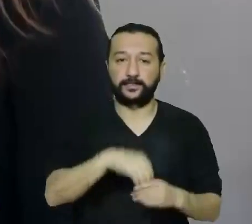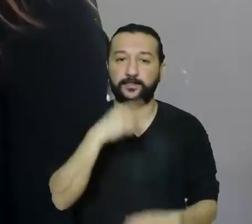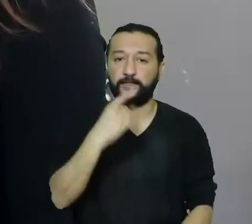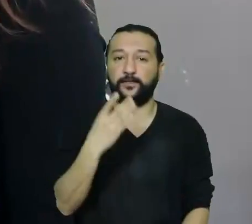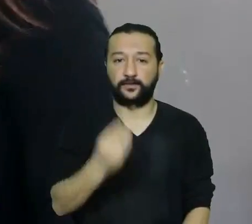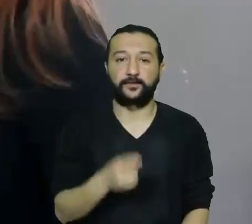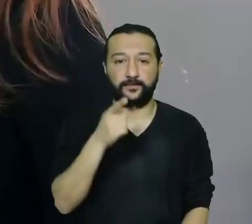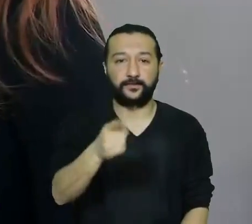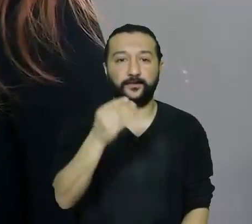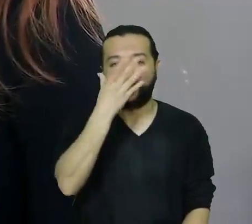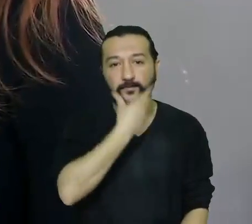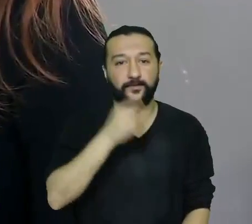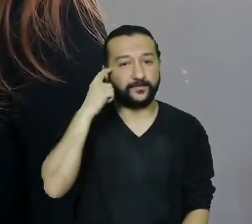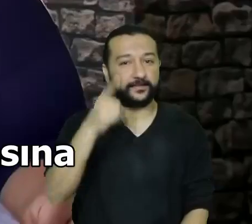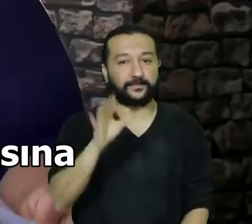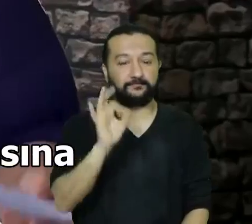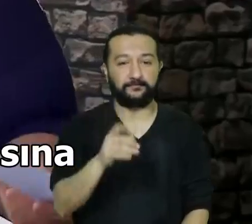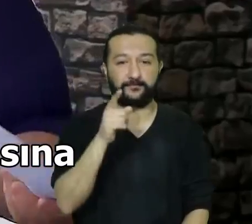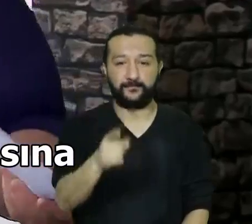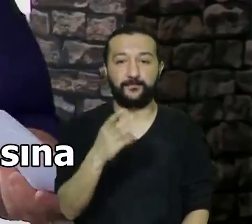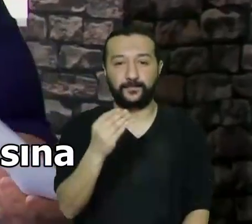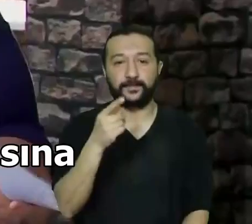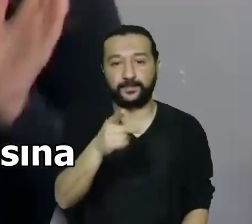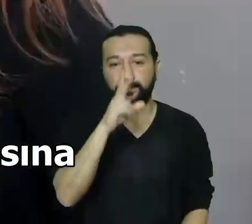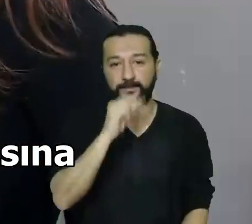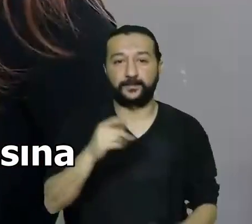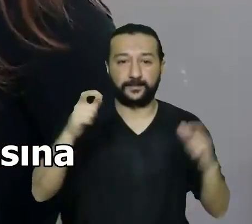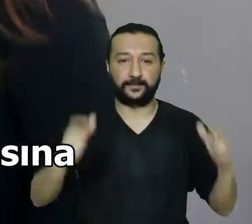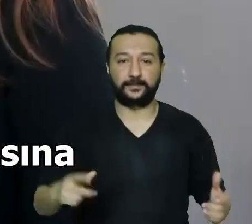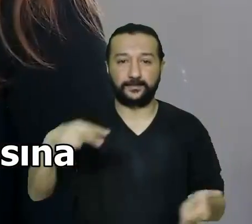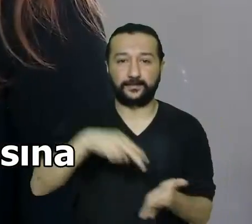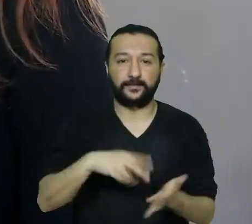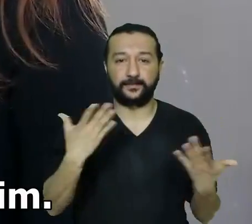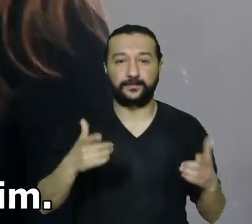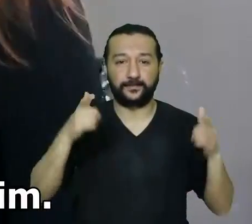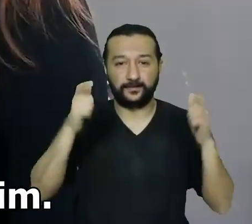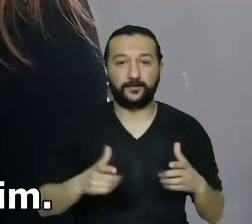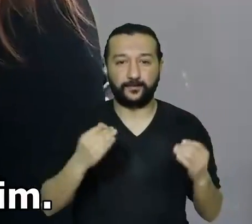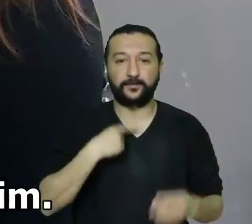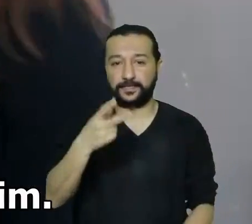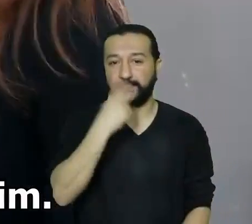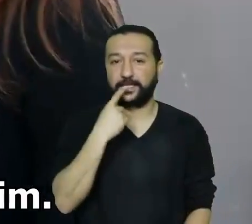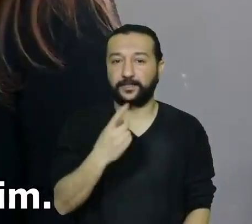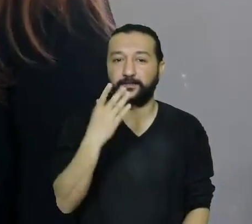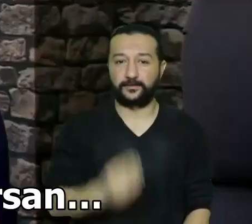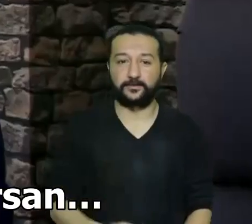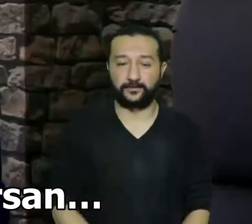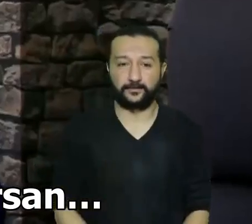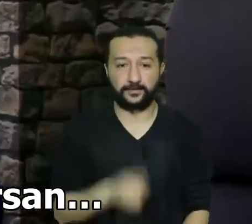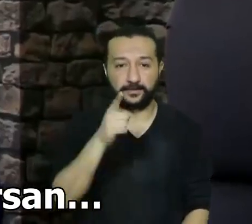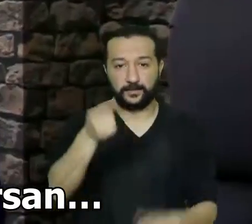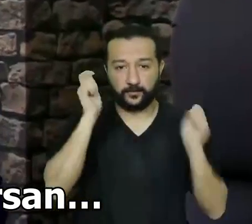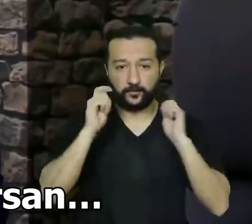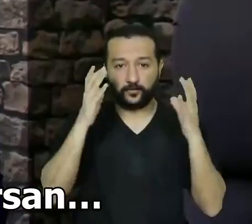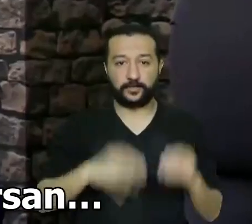söylersin. Ay bu çok güzel bir fikir. Çok güzel olur. Sahnenin ortasına duşakabin koyarsak ben de orada şarkı söylerim. Sen